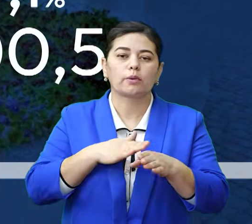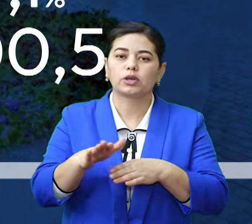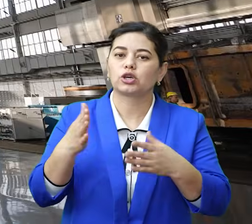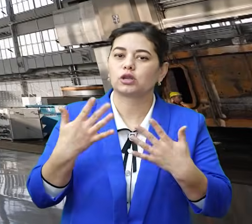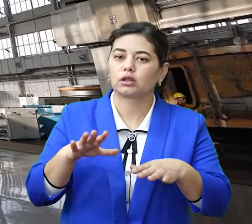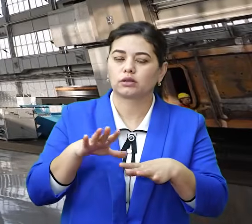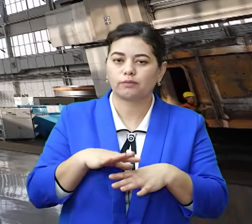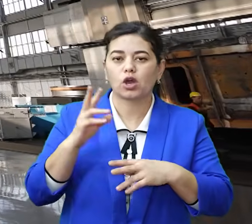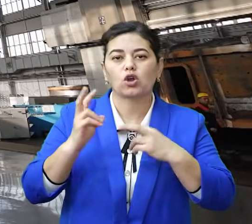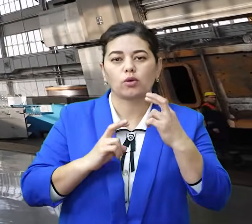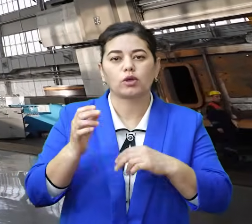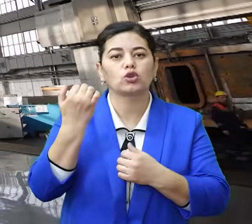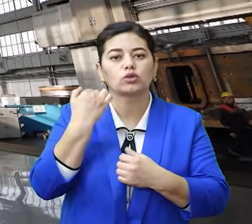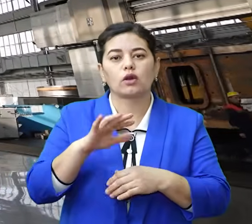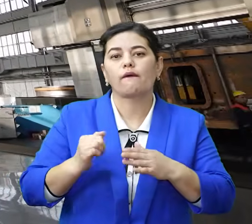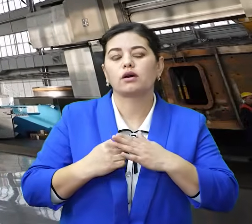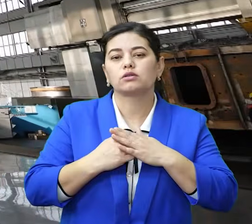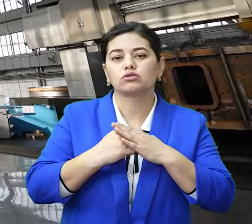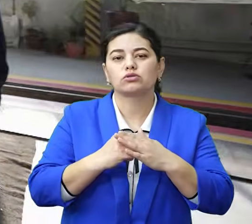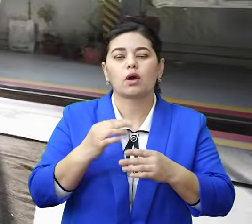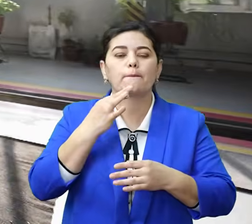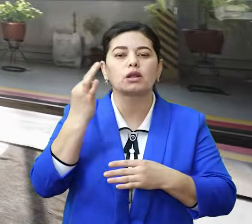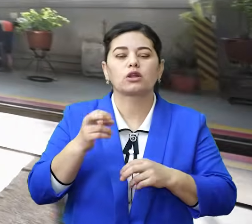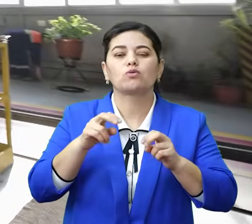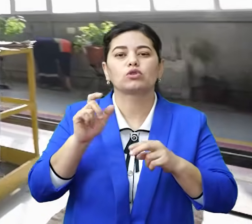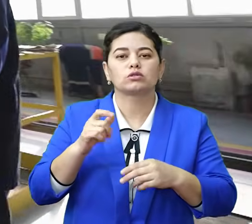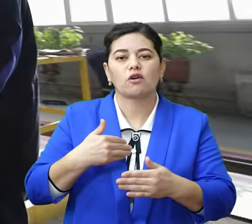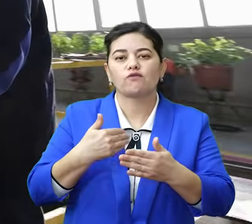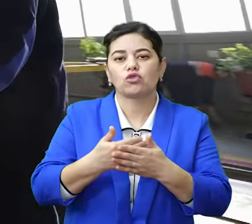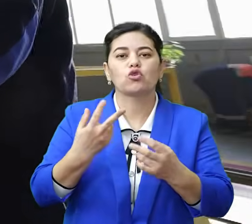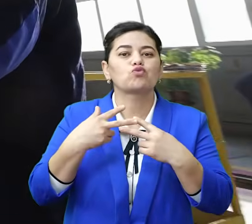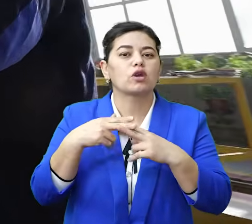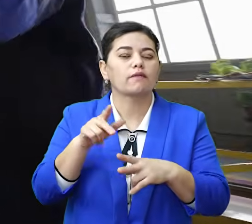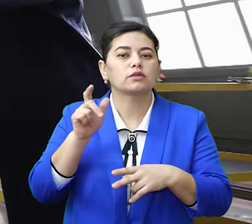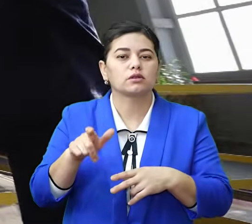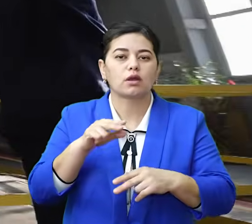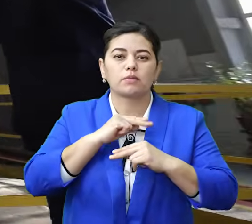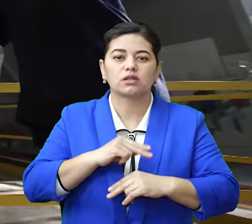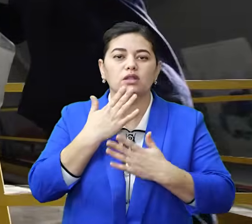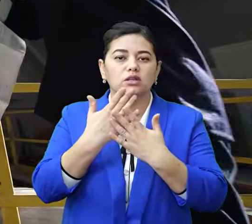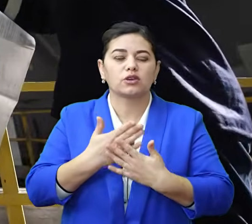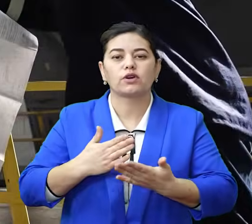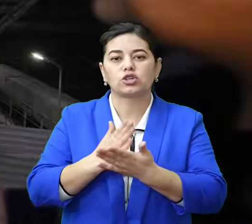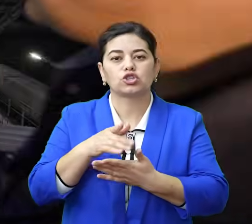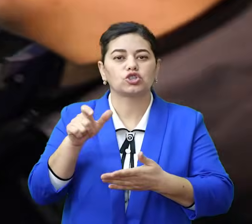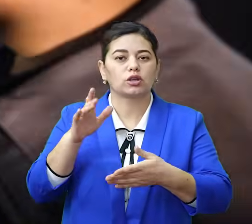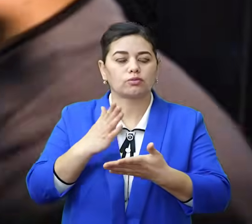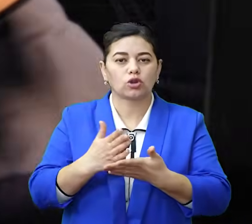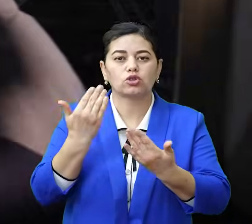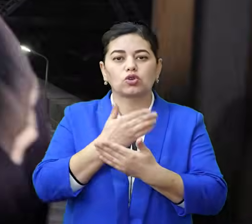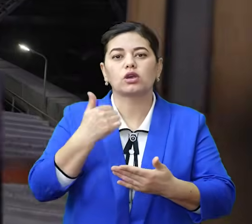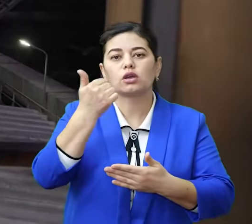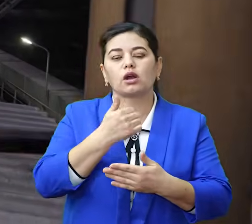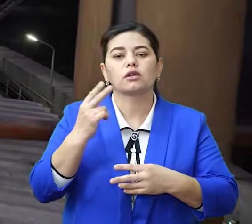bajarildi. Kombinat yutuqlarining asosida malakali mutaxassislar, fidoyi muhandislar va mehnatsevar ishchilar turadi. So'nggi